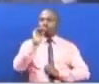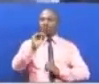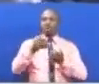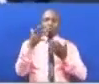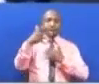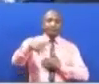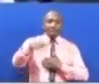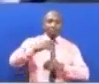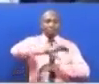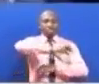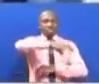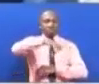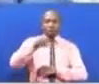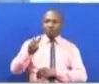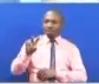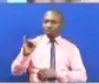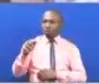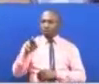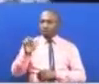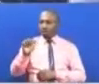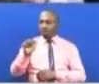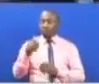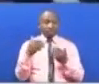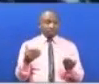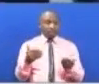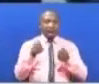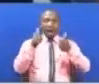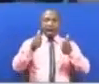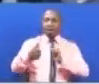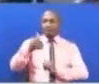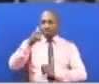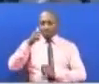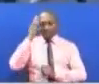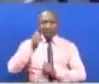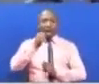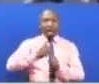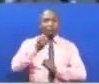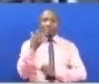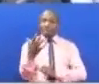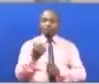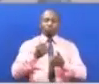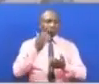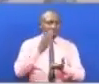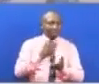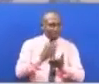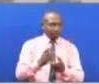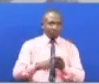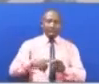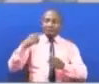ziwa Victoria, ahadi ambayo inaelekea kutimizwa na serikali ya awamu ya 5. Miradi minne ya ujenzi wa